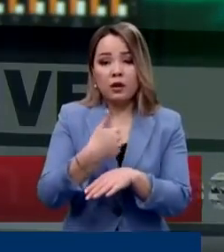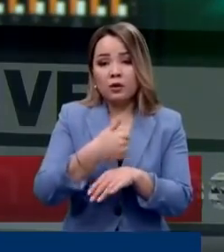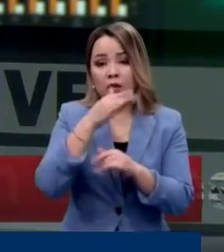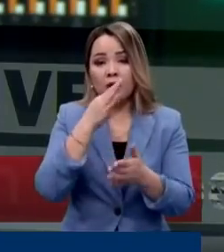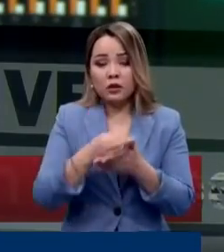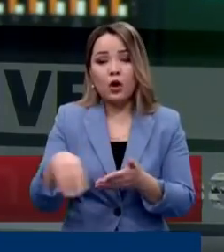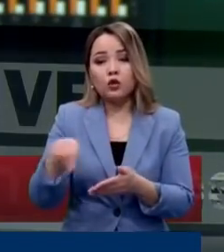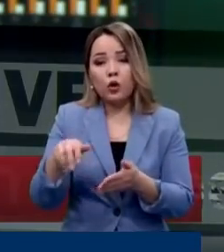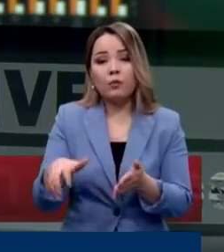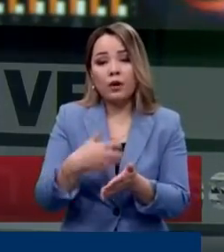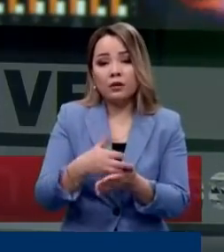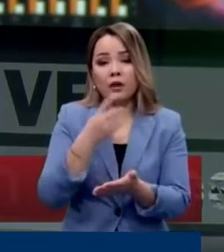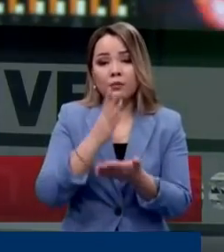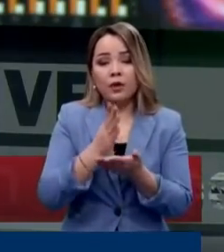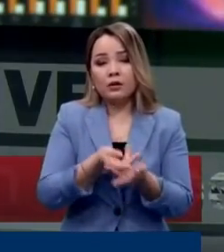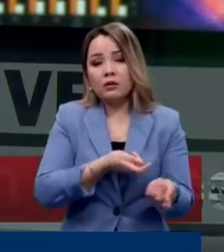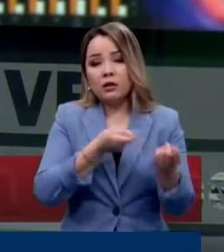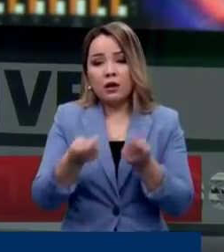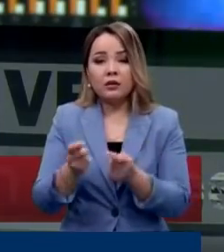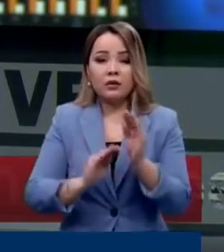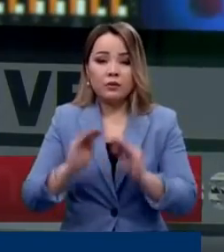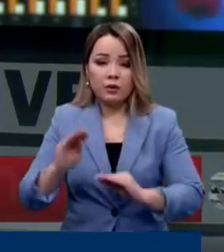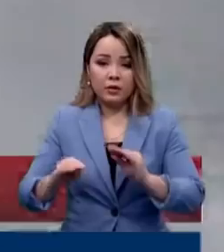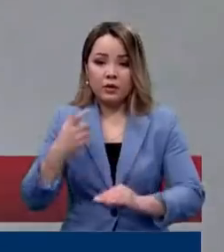қазып, шым шөп тасып жүр.